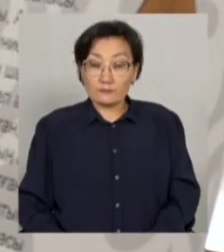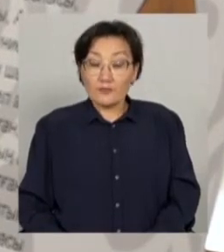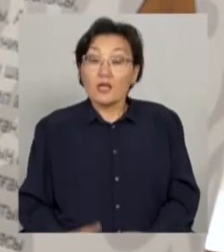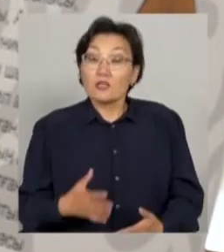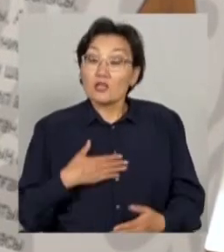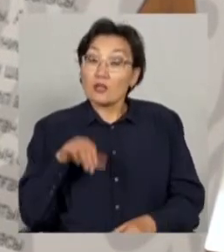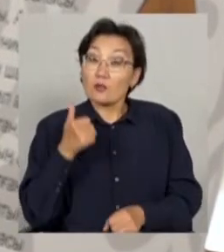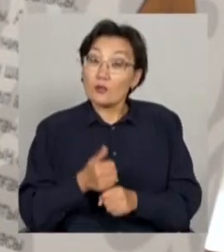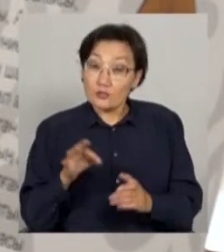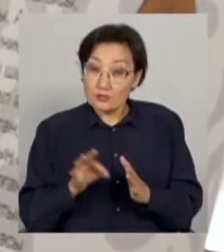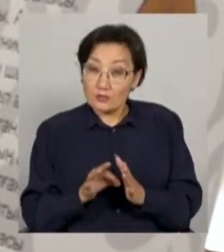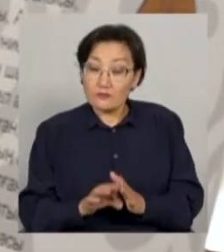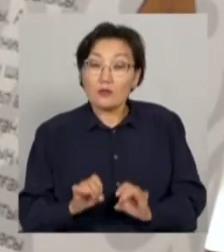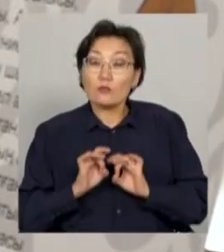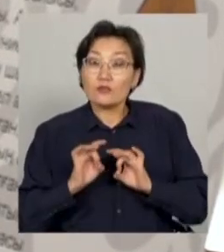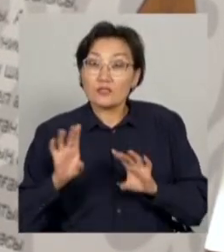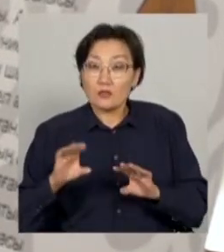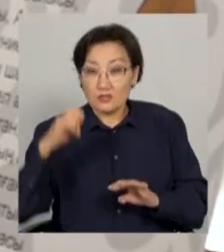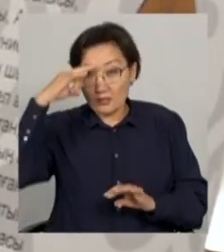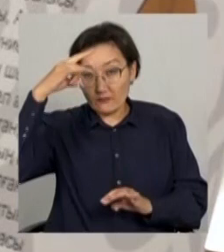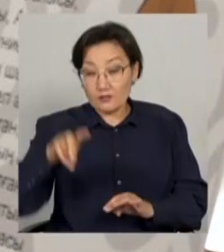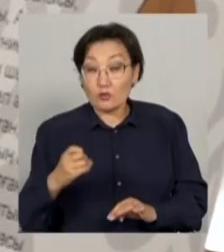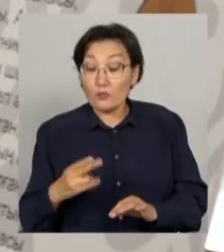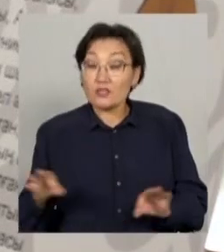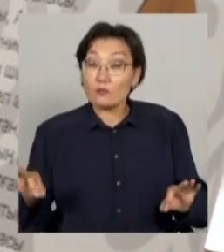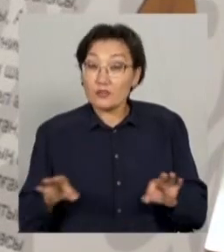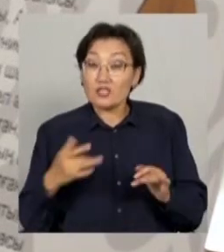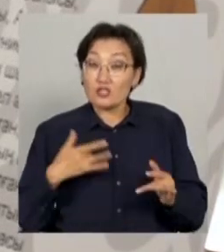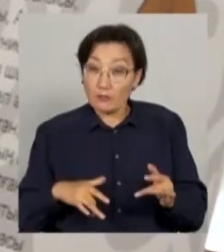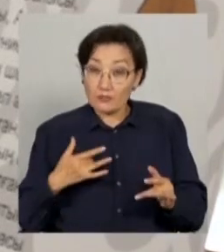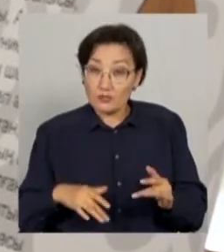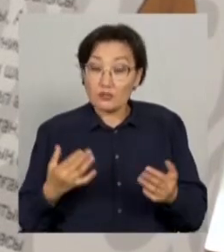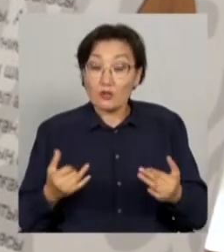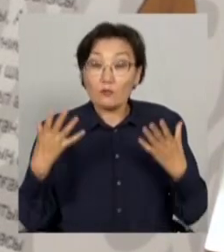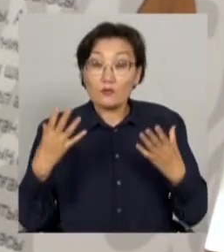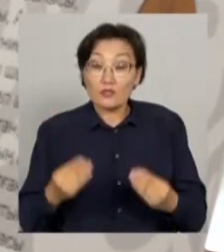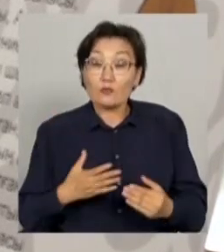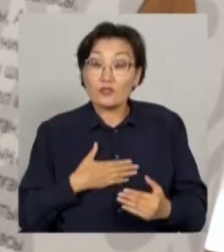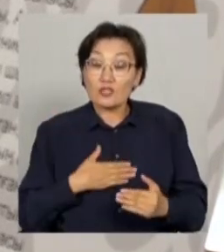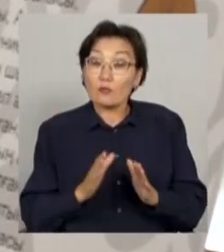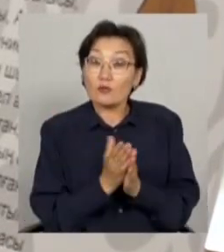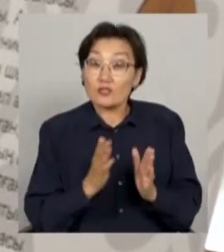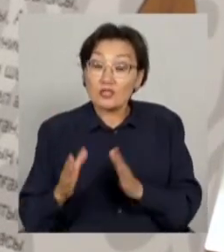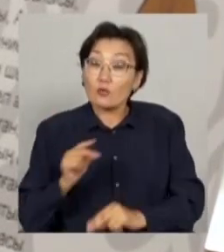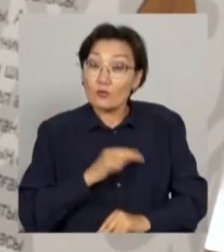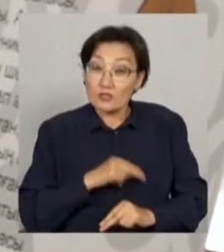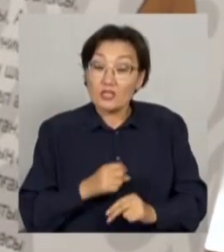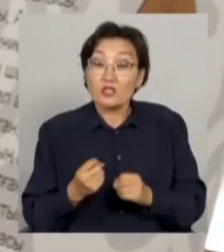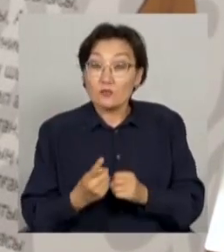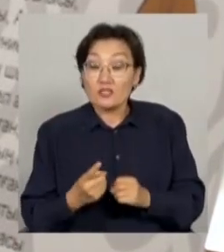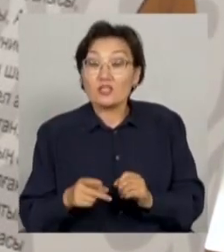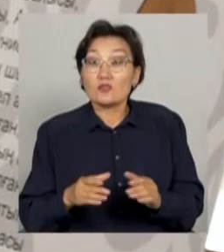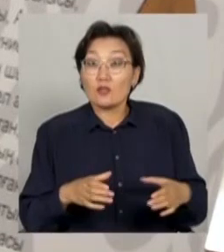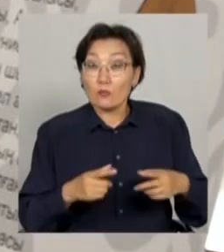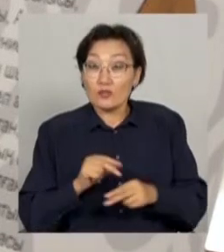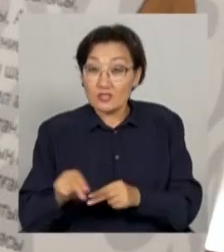Наша главная цель – это популяризация казахского национального инструмента дамбры. На сегодняшний день в наших библиотеках работают 11 секций